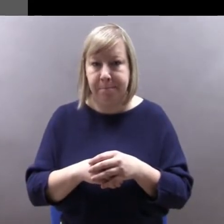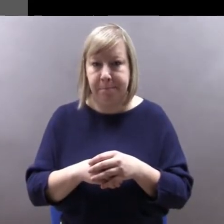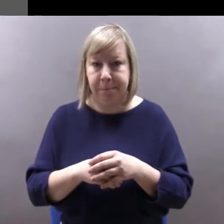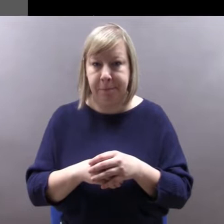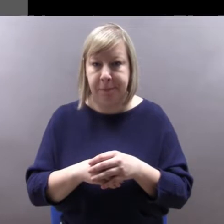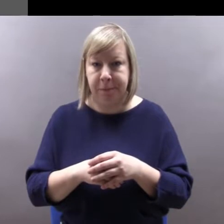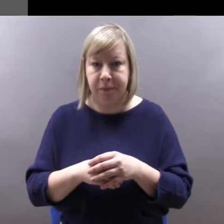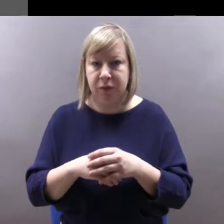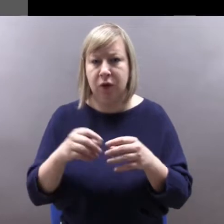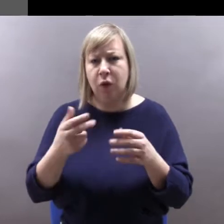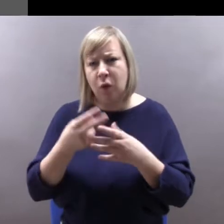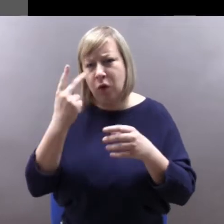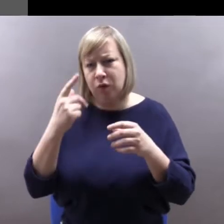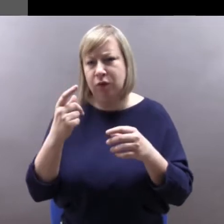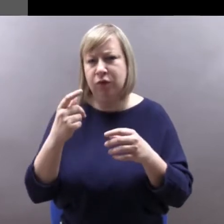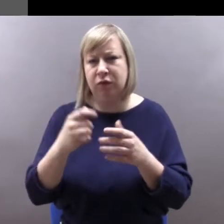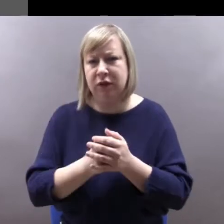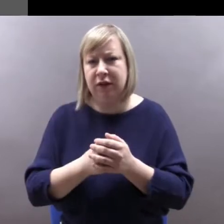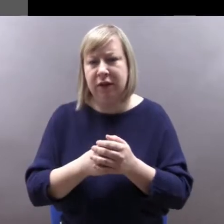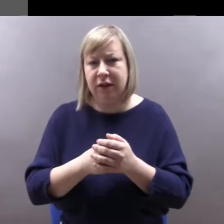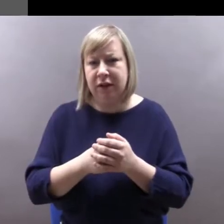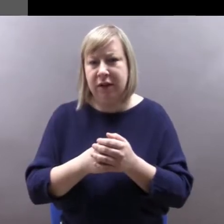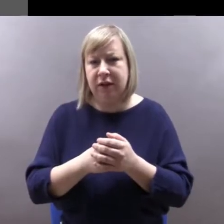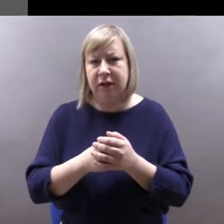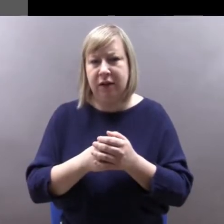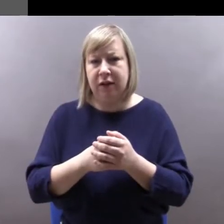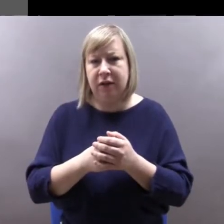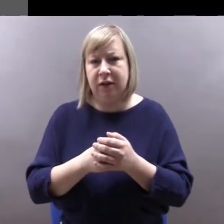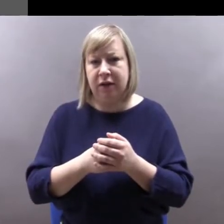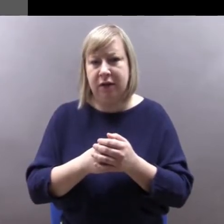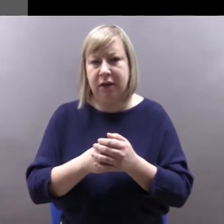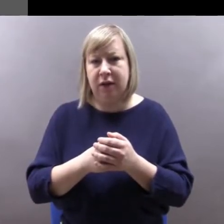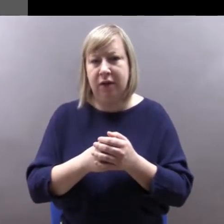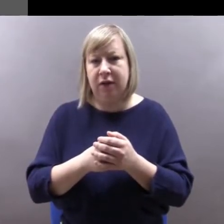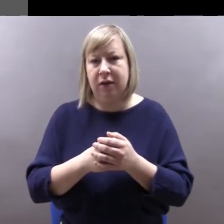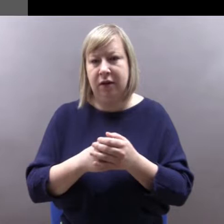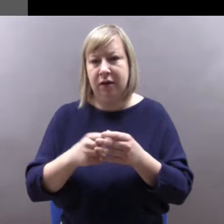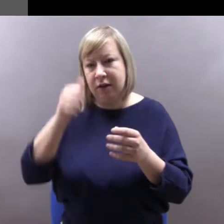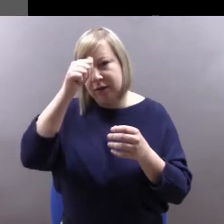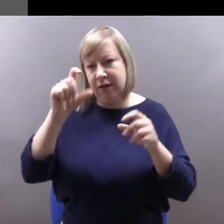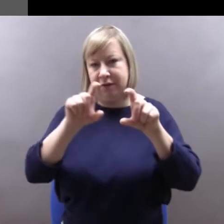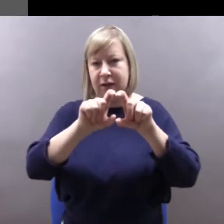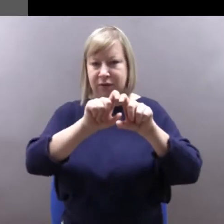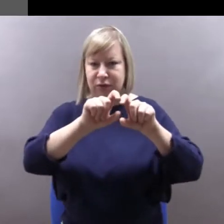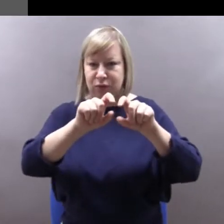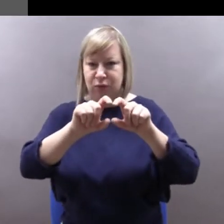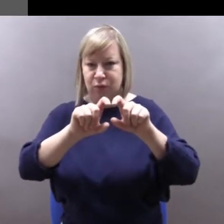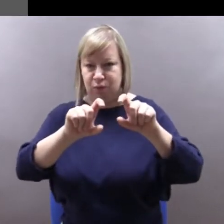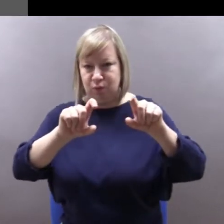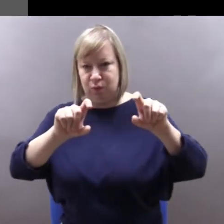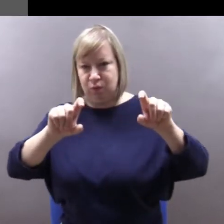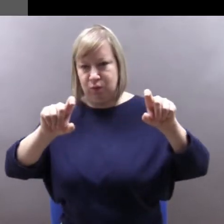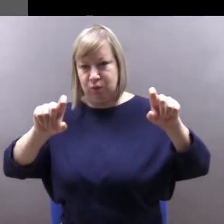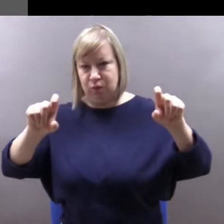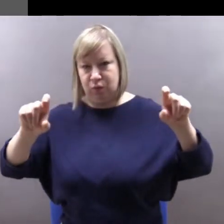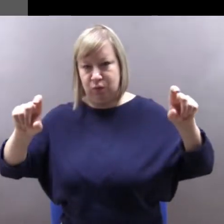obiektów zabytkowych siedziby głównej Muzeum Warszawy przy Rynku Starego Miasta w Warszawie, realizowany w